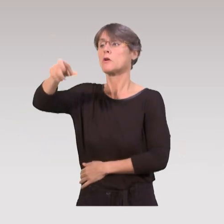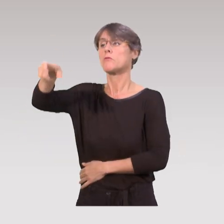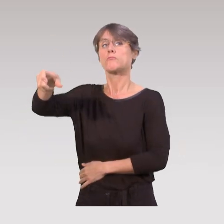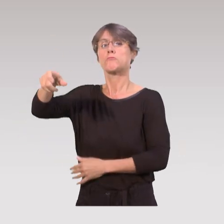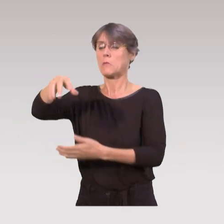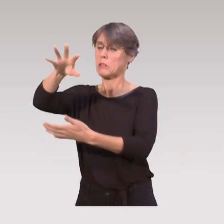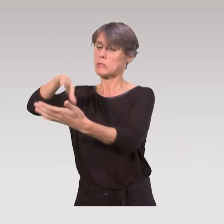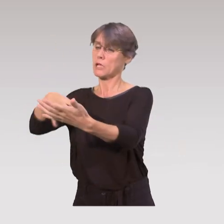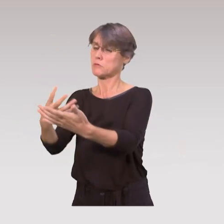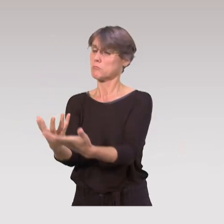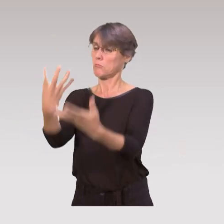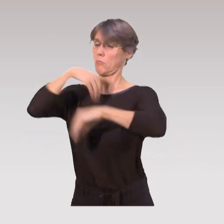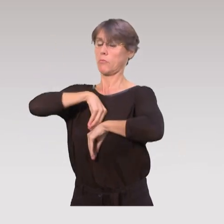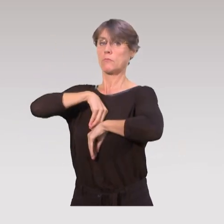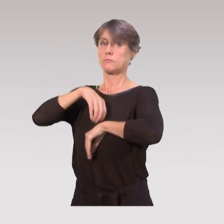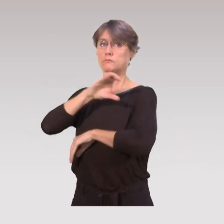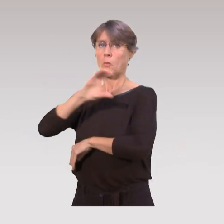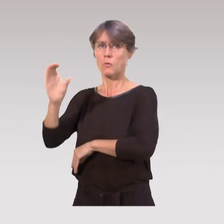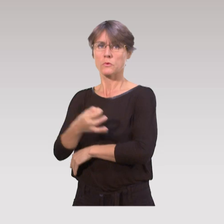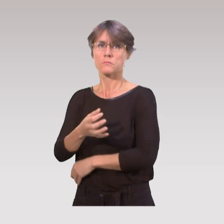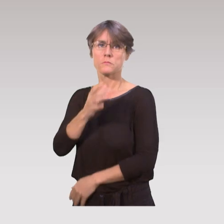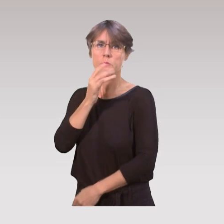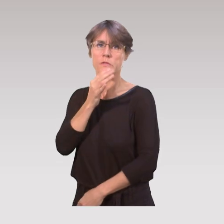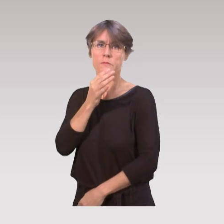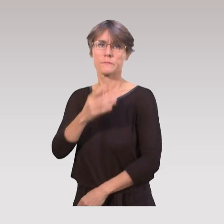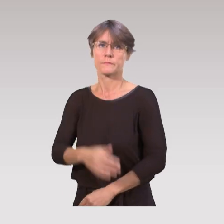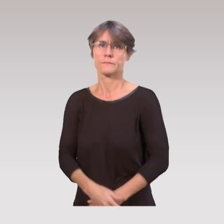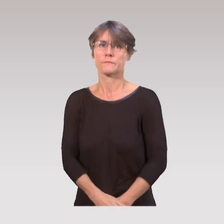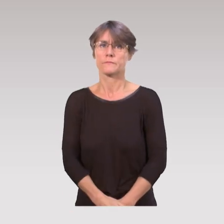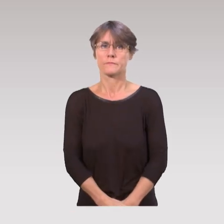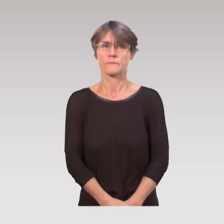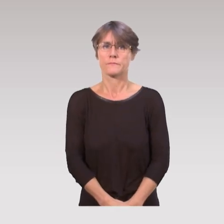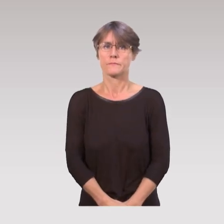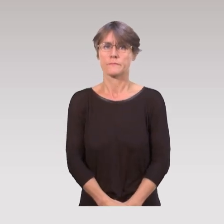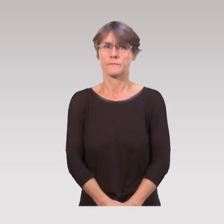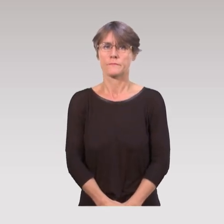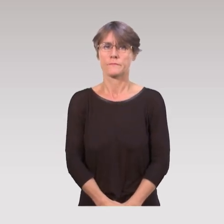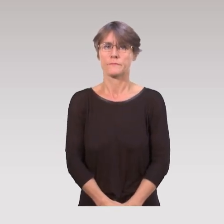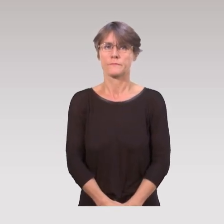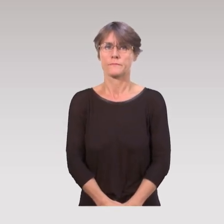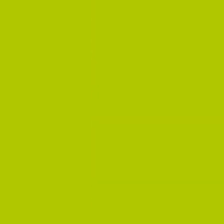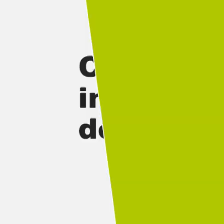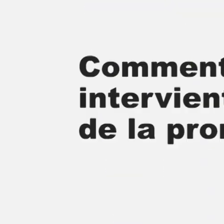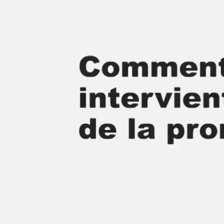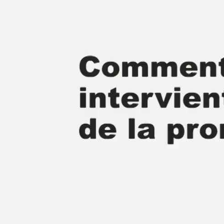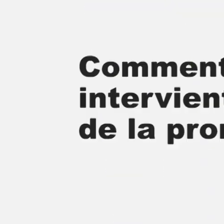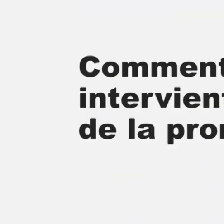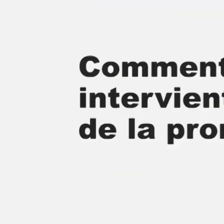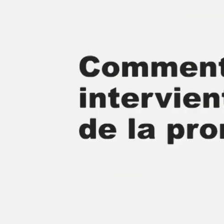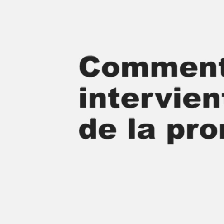une littératie dans tous les domaines à 100%. C'est presque impossible.